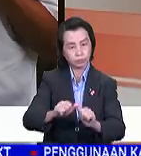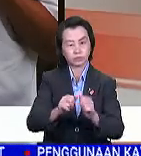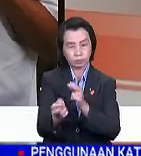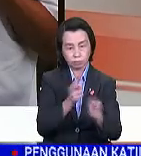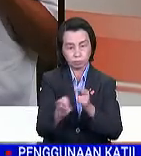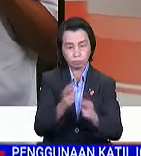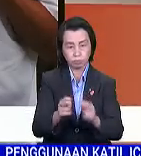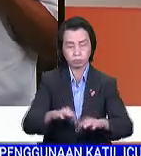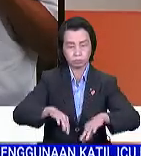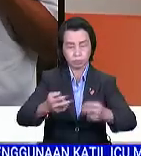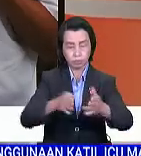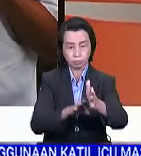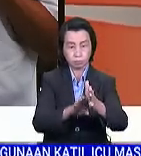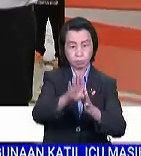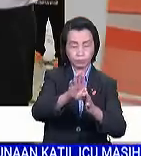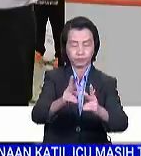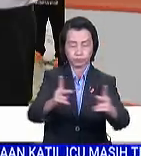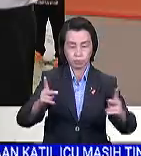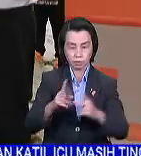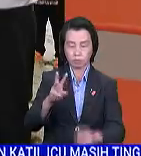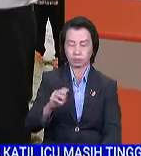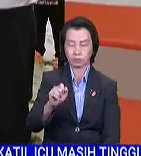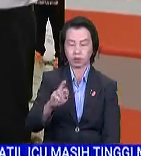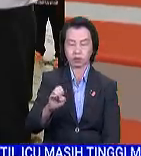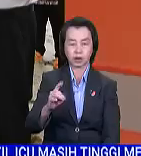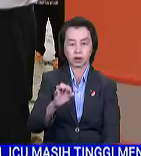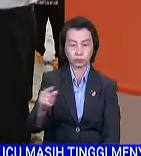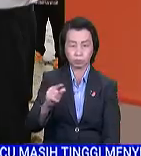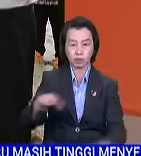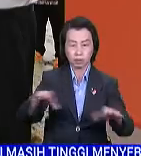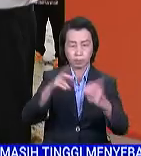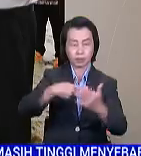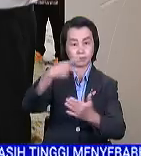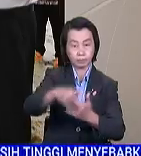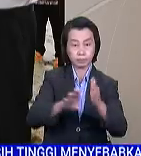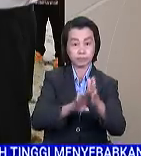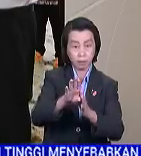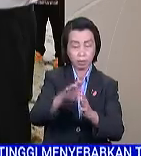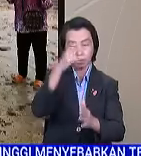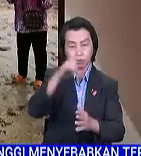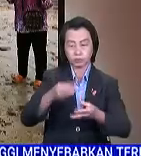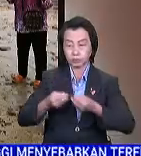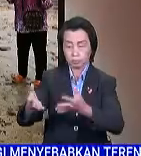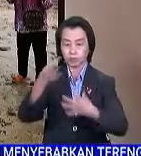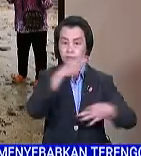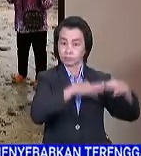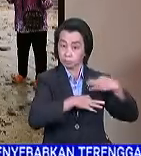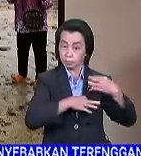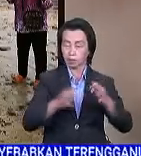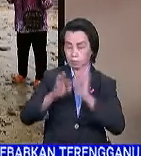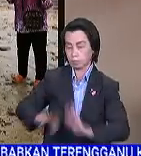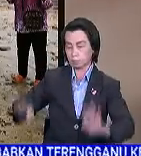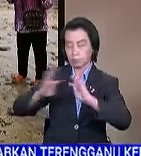usaha membawa pembangunan khususnya di kawasan maradong tambahnya pelaksanaan projek pembangunan tersebut adalah untuk memberi manfaat serta